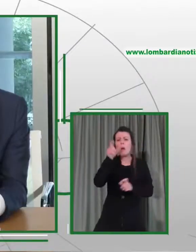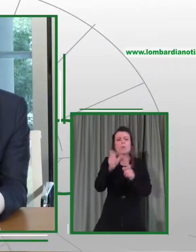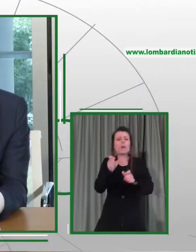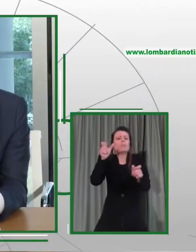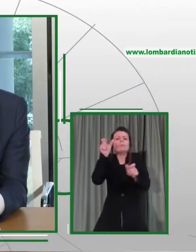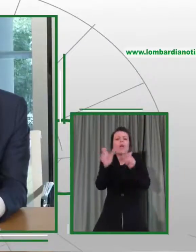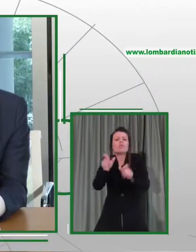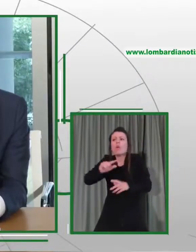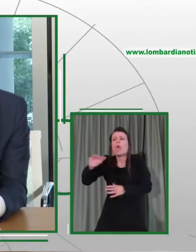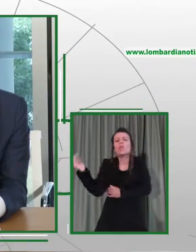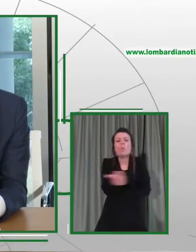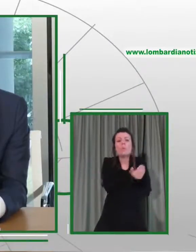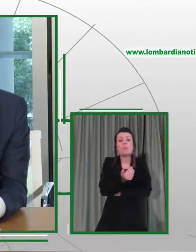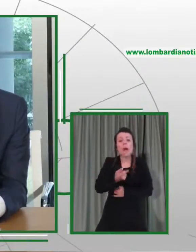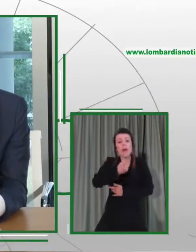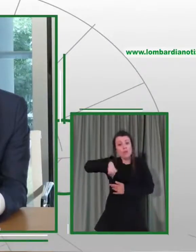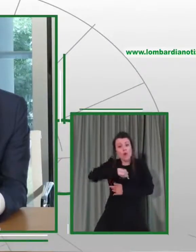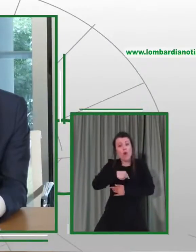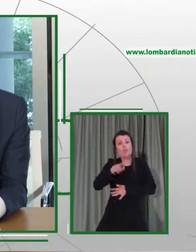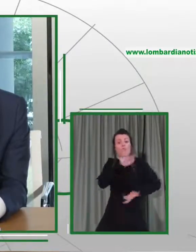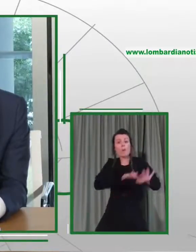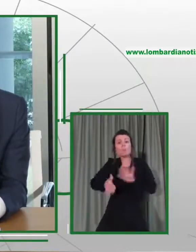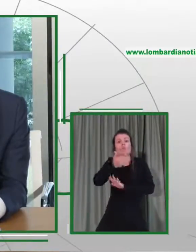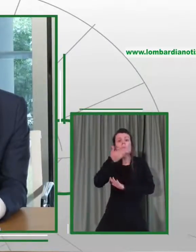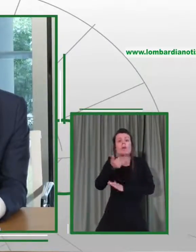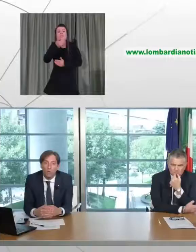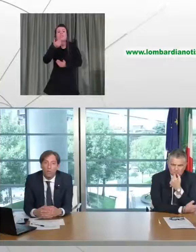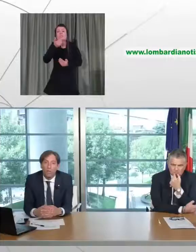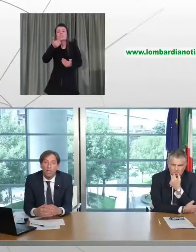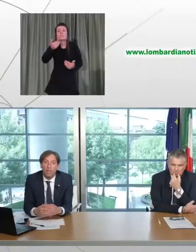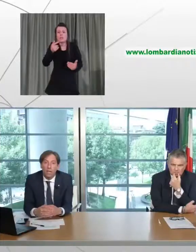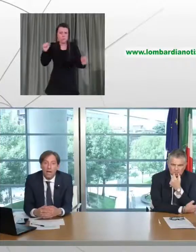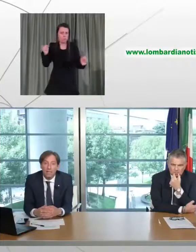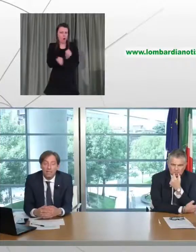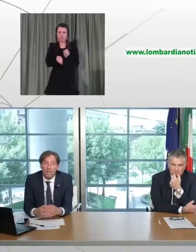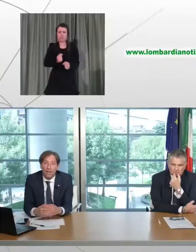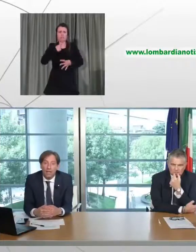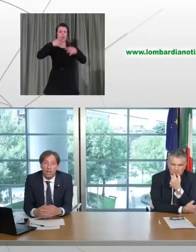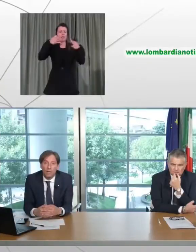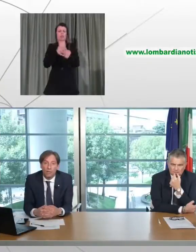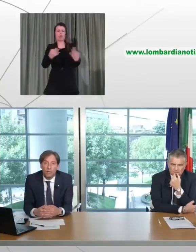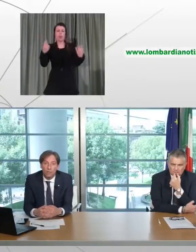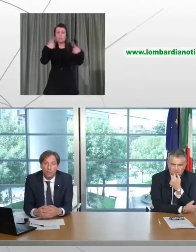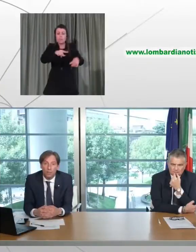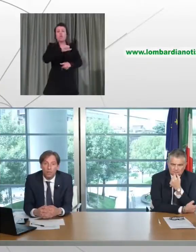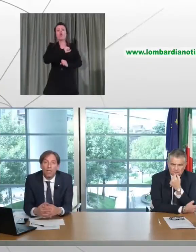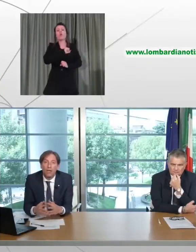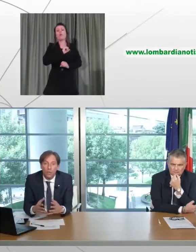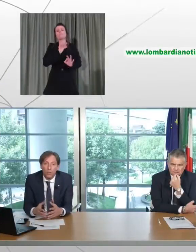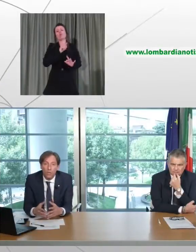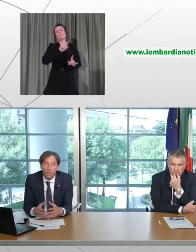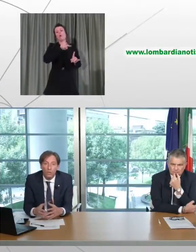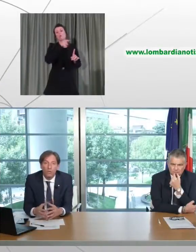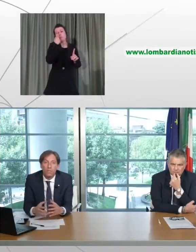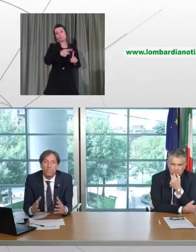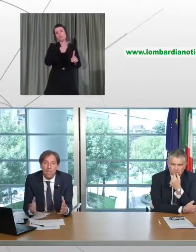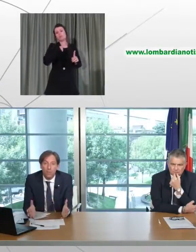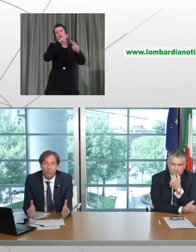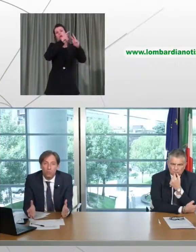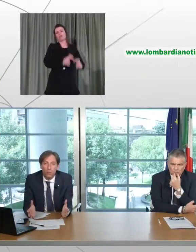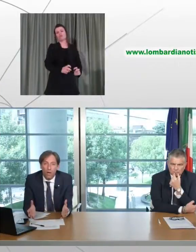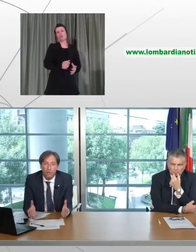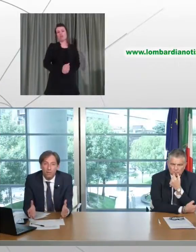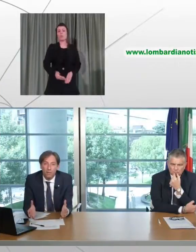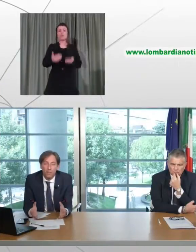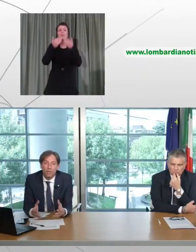e certezze. Questo è il compito della ricerca. Quindi, grazie anche alle due fondazioni che in questo periodo,